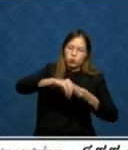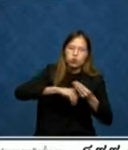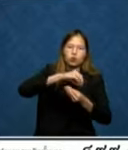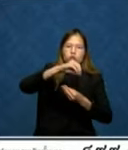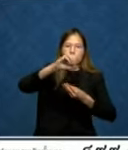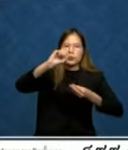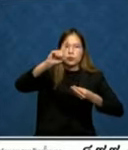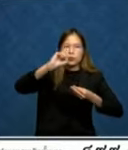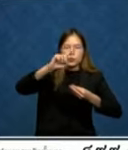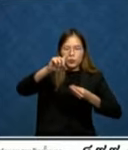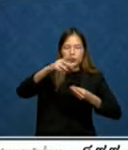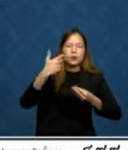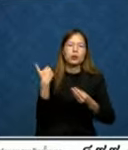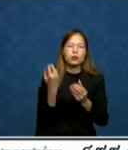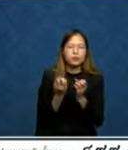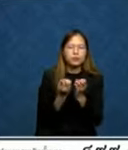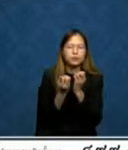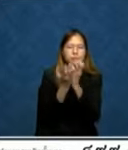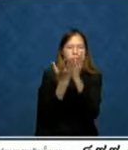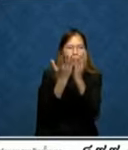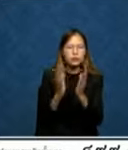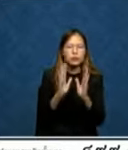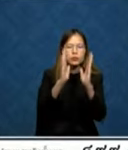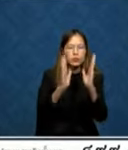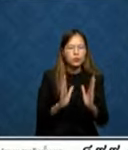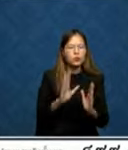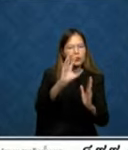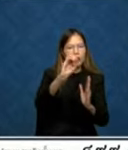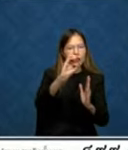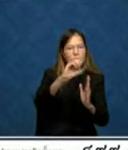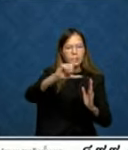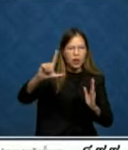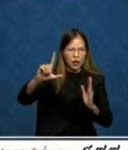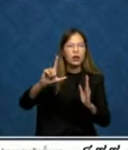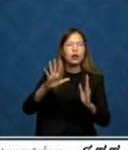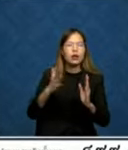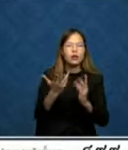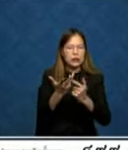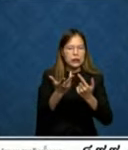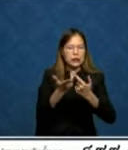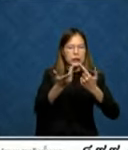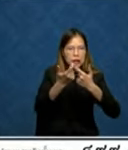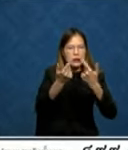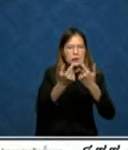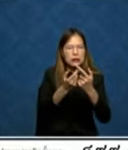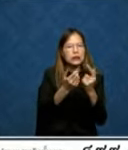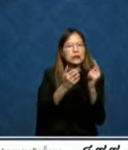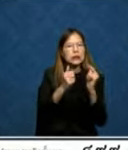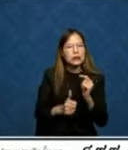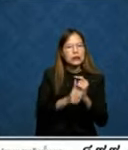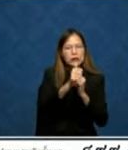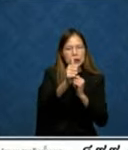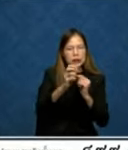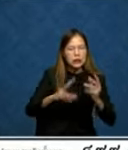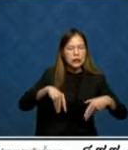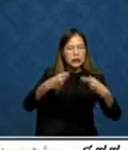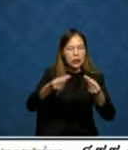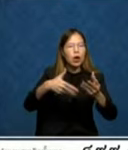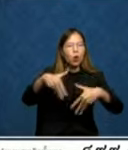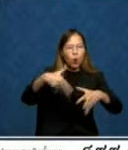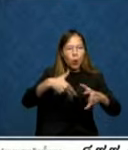กิจนี่คือผลที่จะเกิดกับคนไทย50ล้านคนซึ่งเราไม่นับไม่ได้ว่านี่คือผลที่ดีที่จะเกิดขึ้นกับประชาชนคนไท